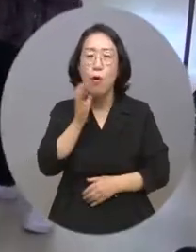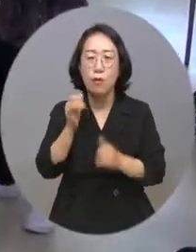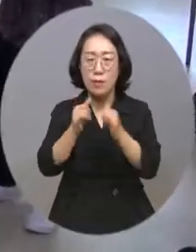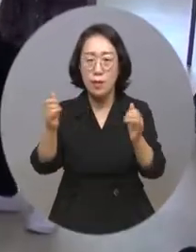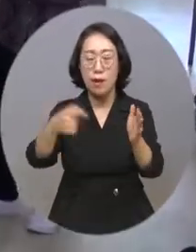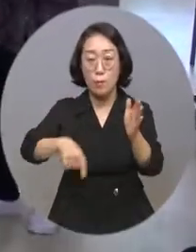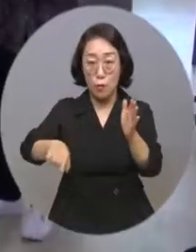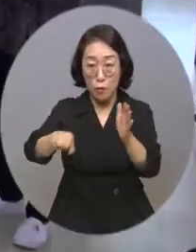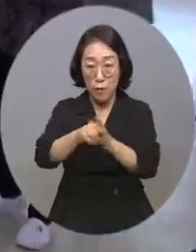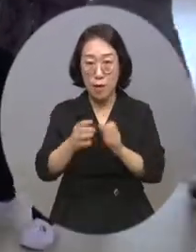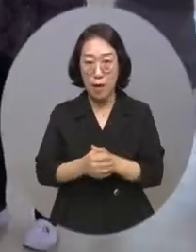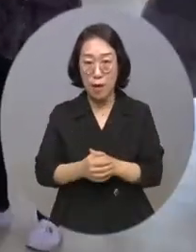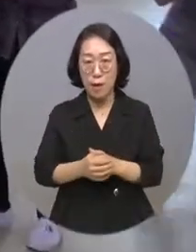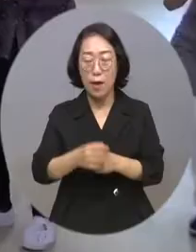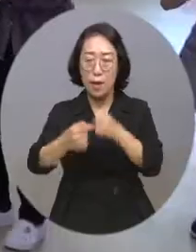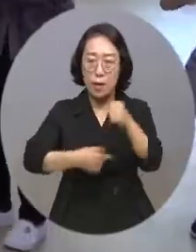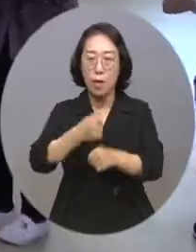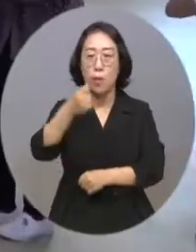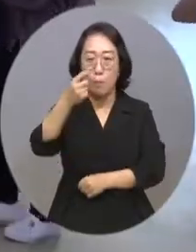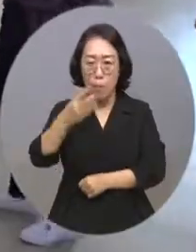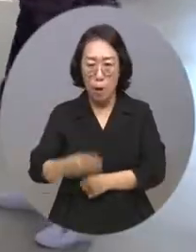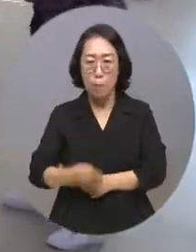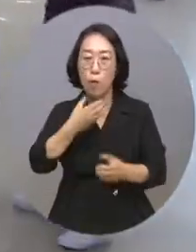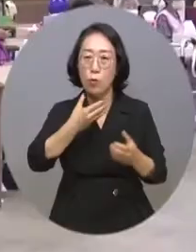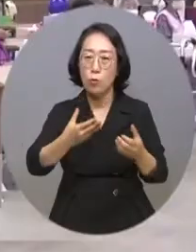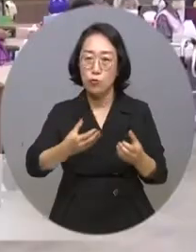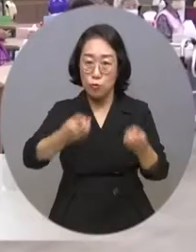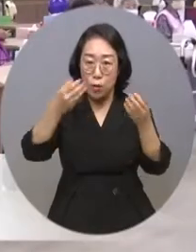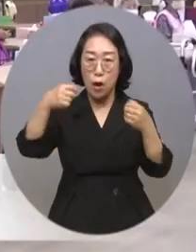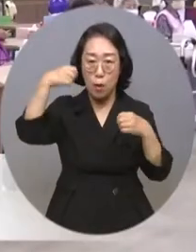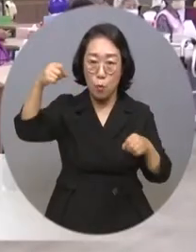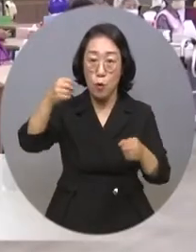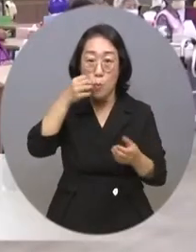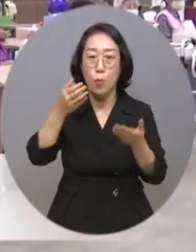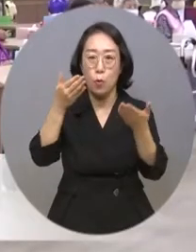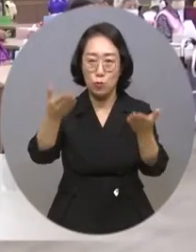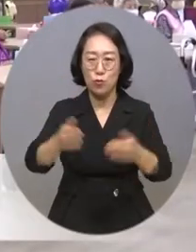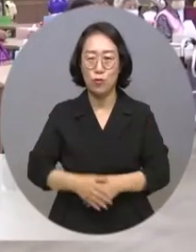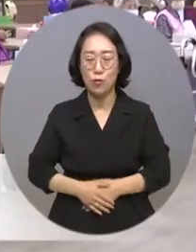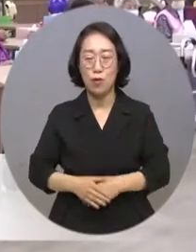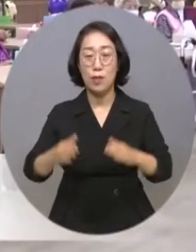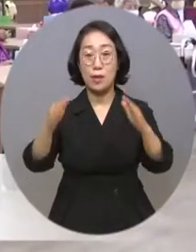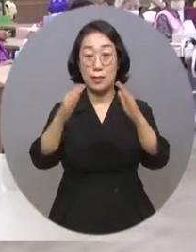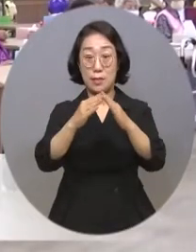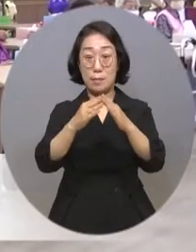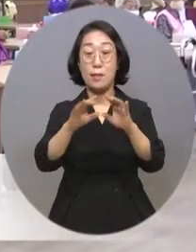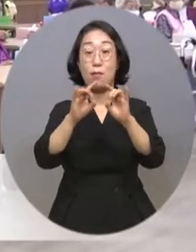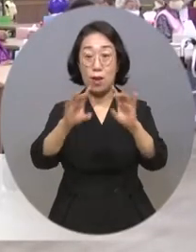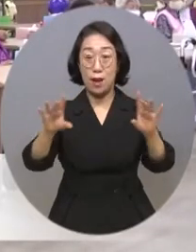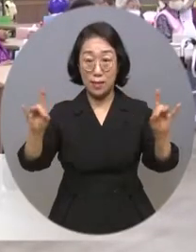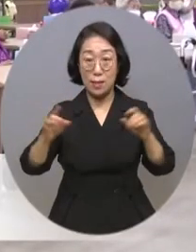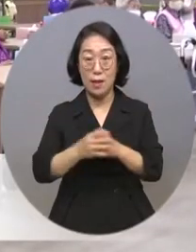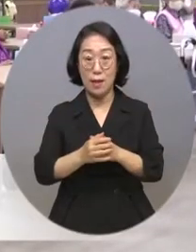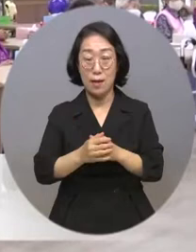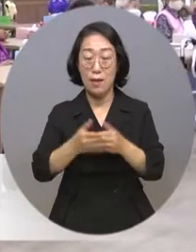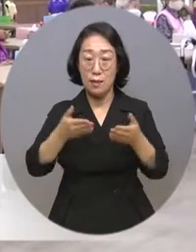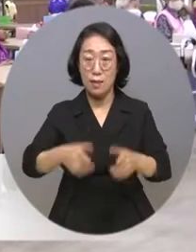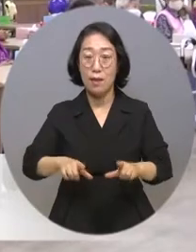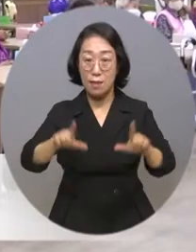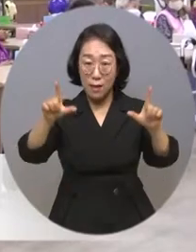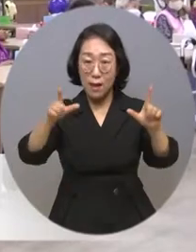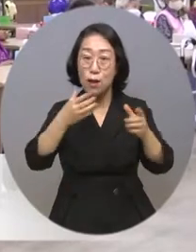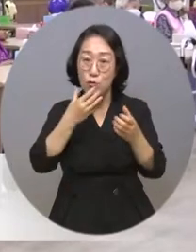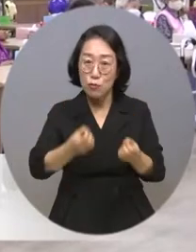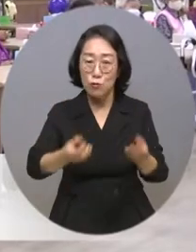위해 분기별로 공연을 진행하고 있습니다. 댁에서 자녀분들이 우리 어르신들 생신을 이렇게